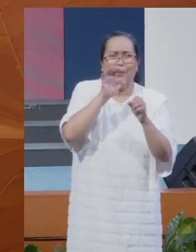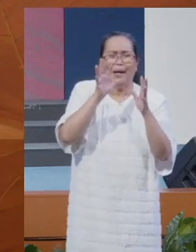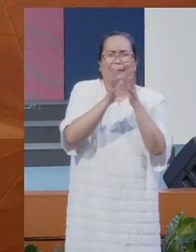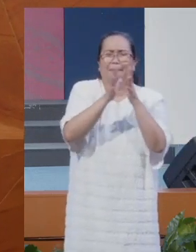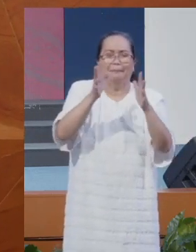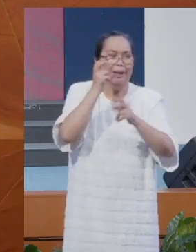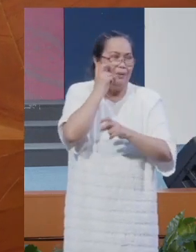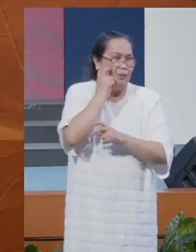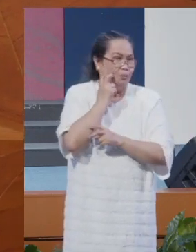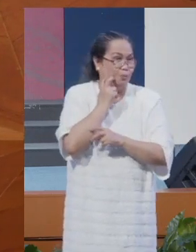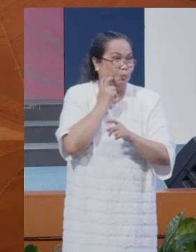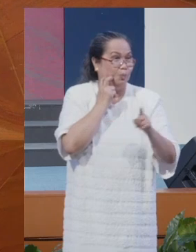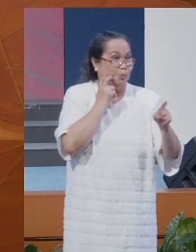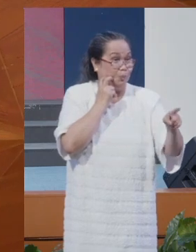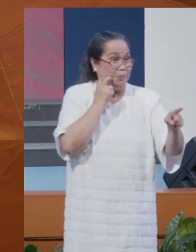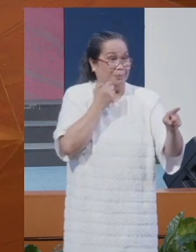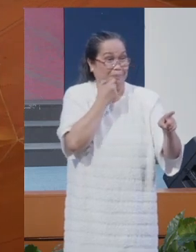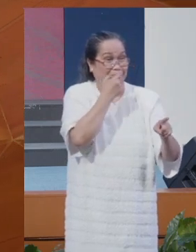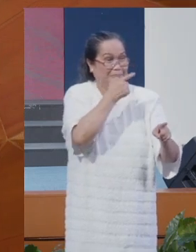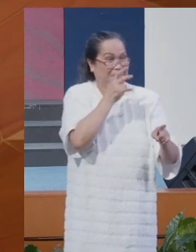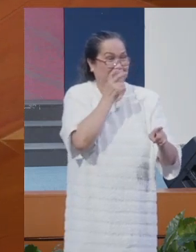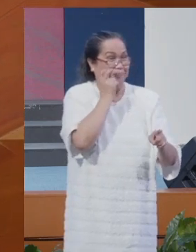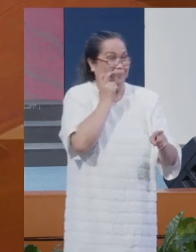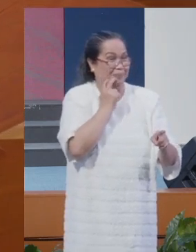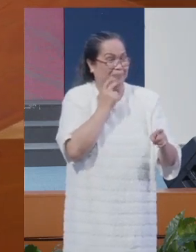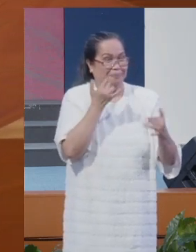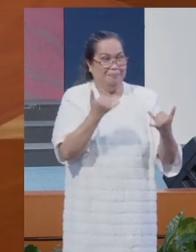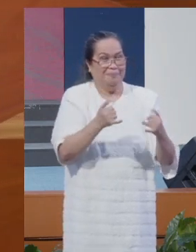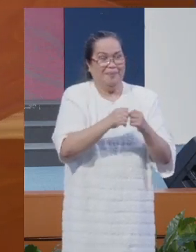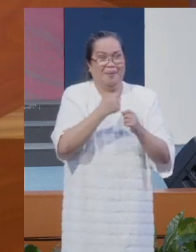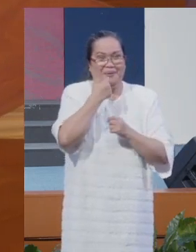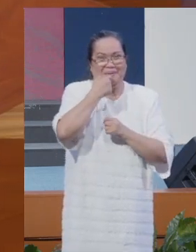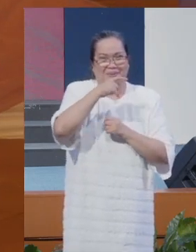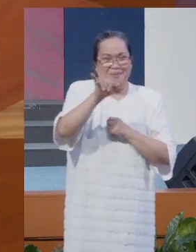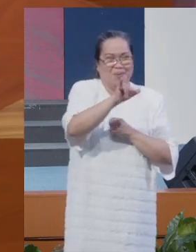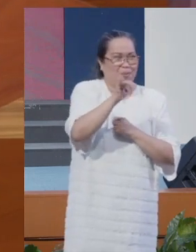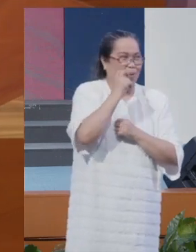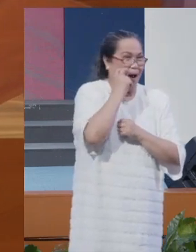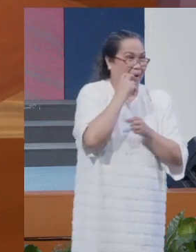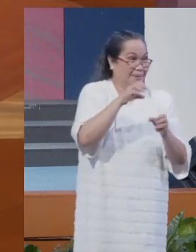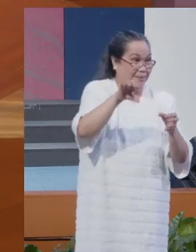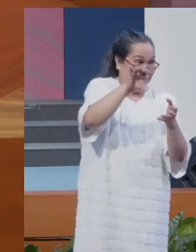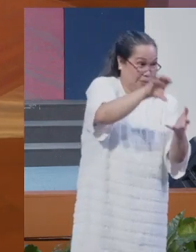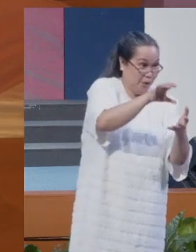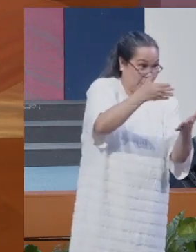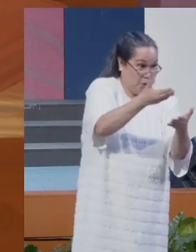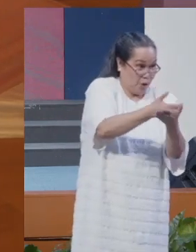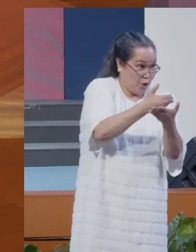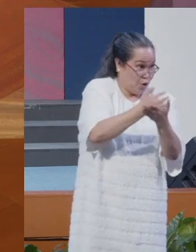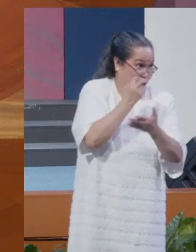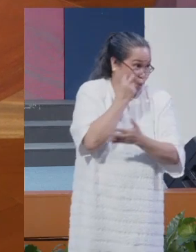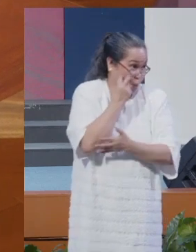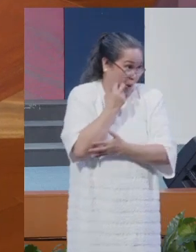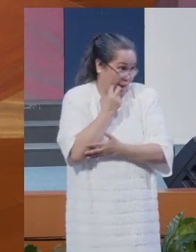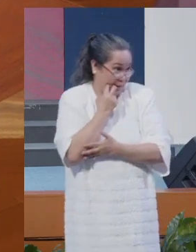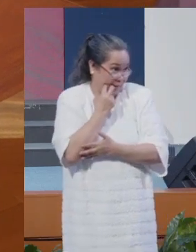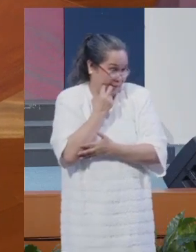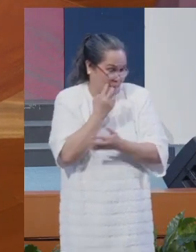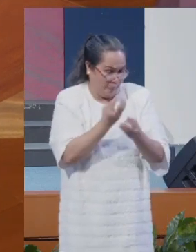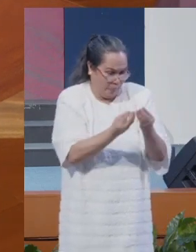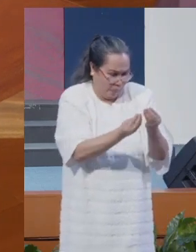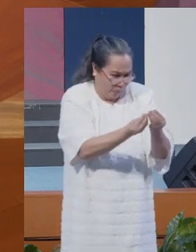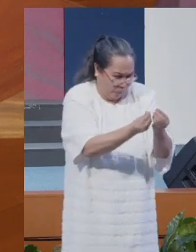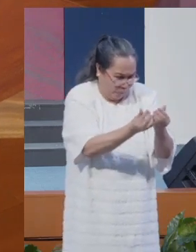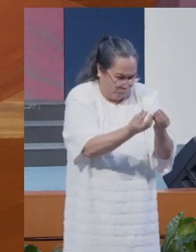nakakalasing. Ganun po ang wine noon. Kaya po nasa wineskin. Ang bagong alak na nagfe-ferment pa